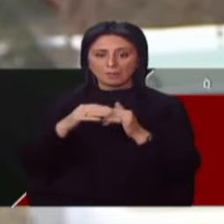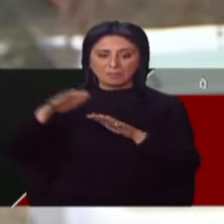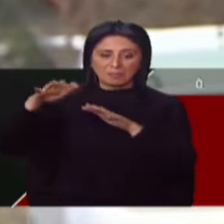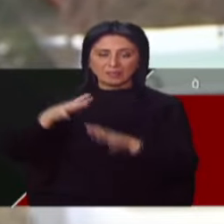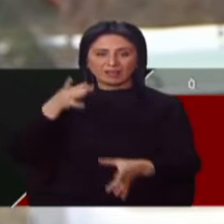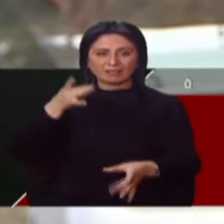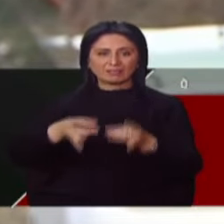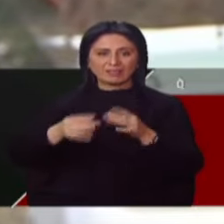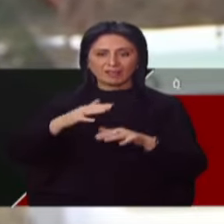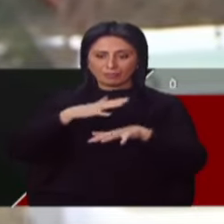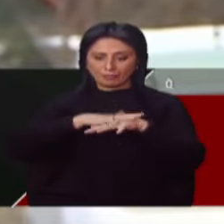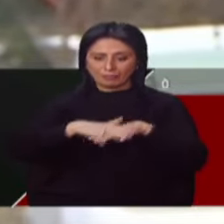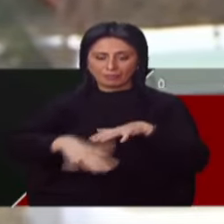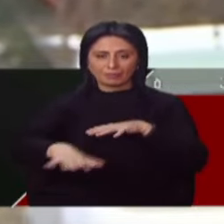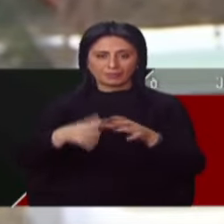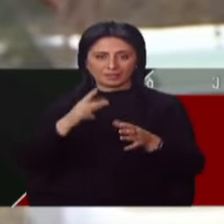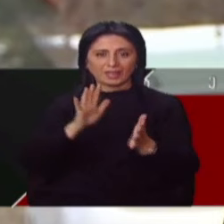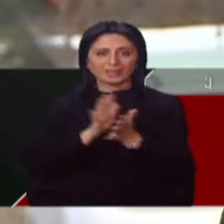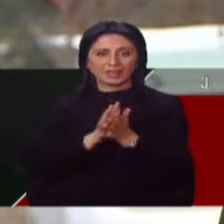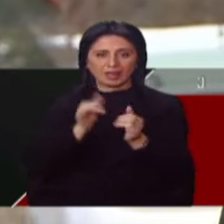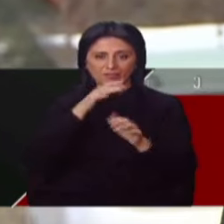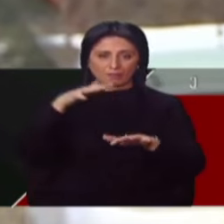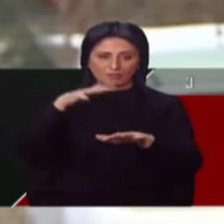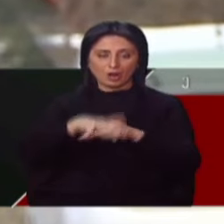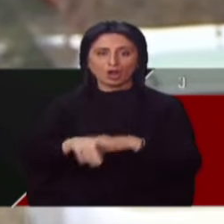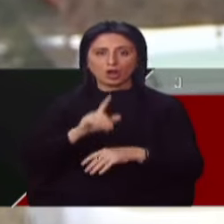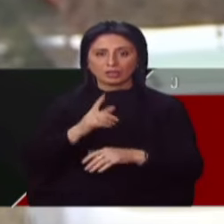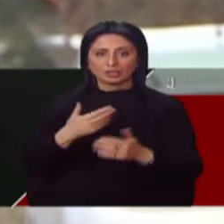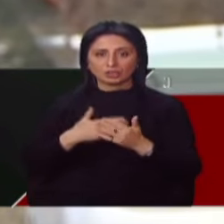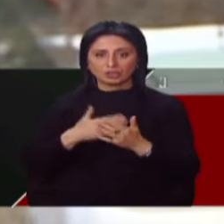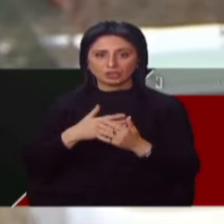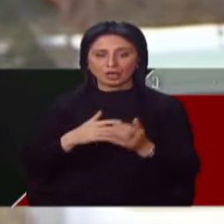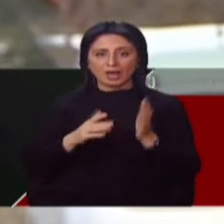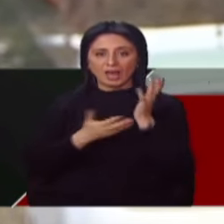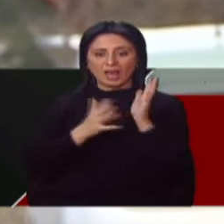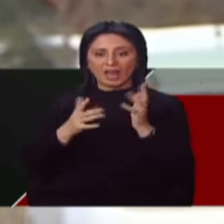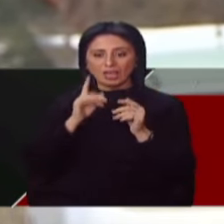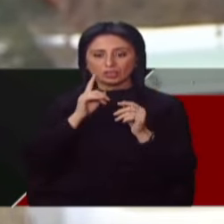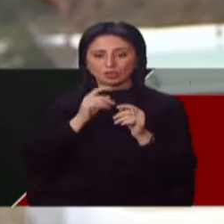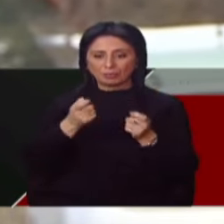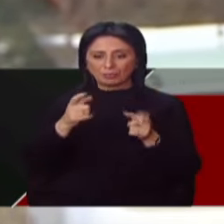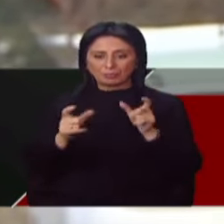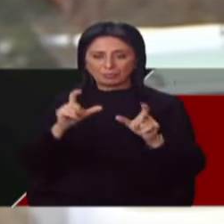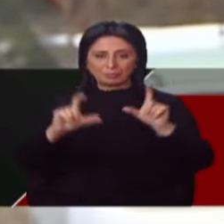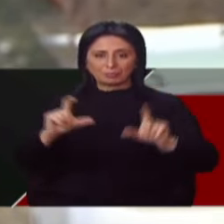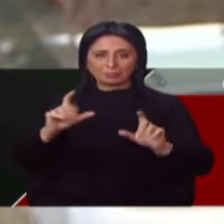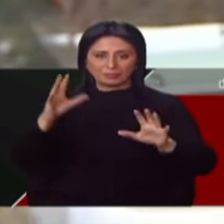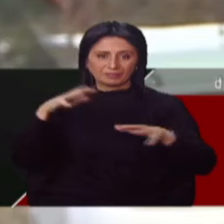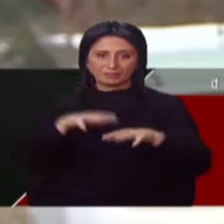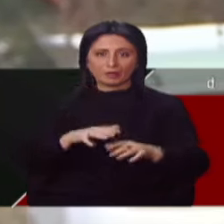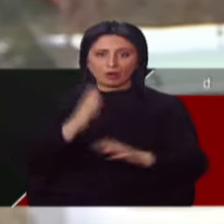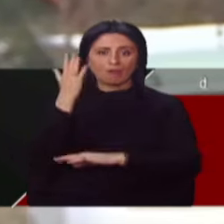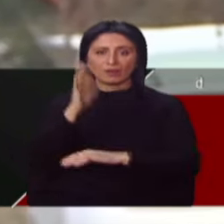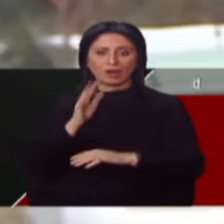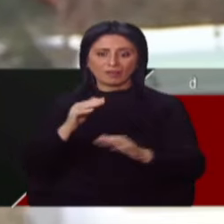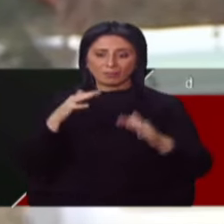მეწყრის ზედაპირზე არსებული მასალა, წარმოიქმნა დროებითი ხევები სხვადასხვა ჩაჭრის სიღრმით და ამ